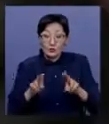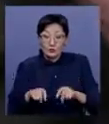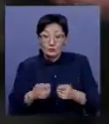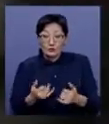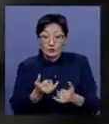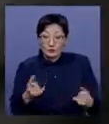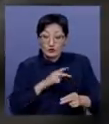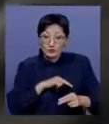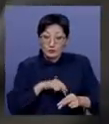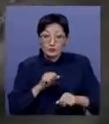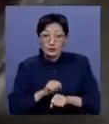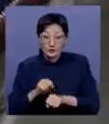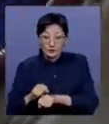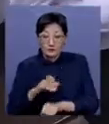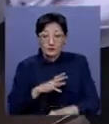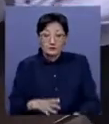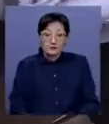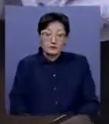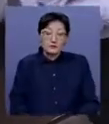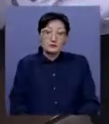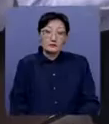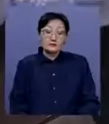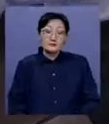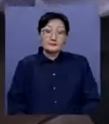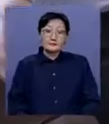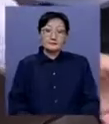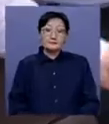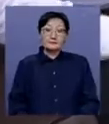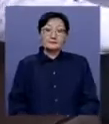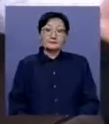жұмысы тоқтаған. Сымбат Ноғай, Алкынжан Әшімжанов, Алматы телеарнасы.